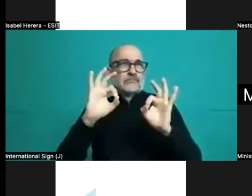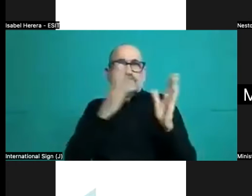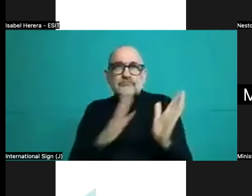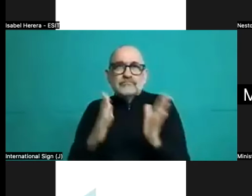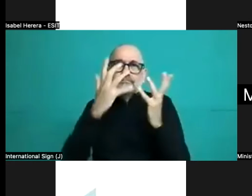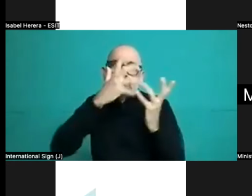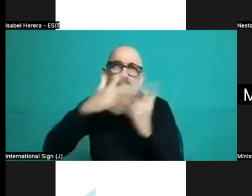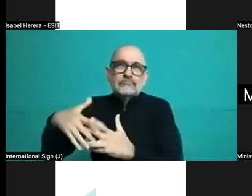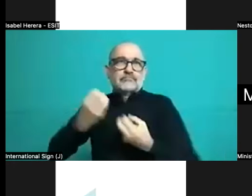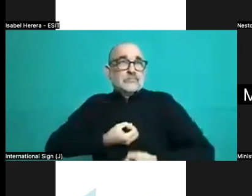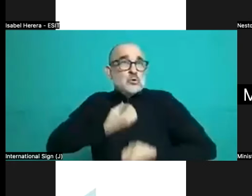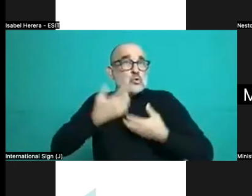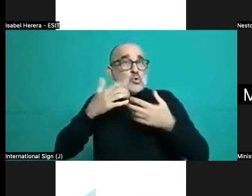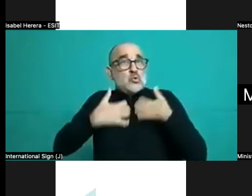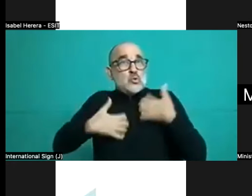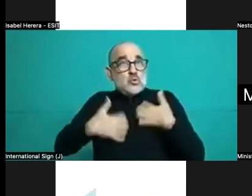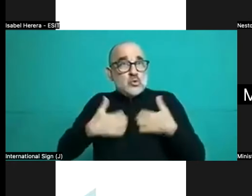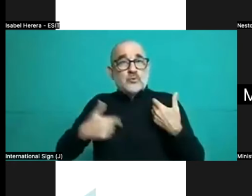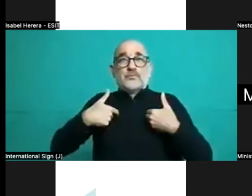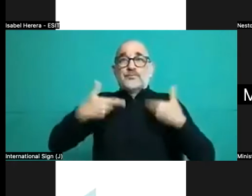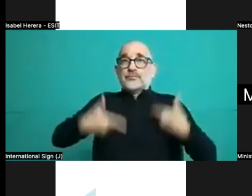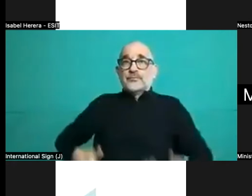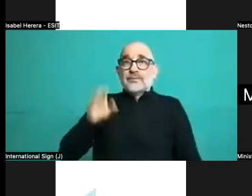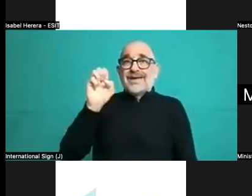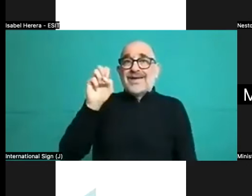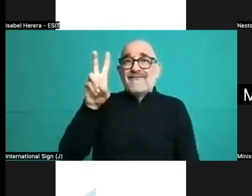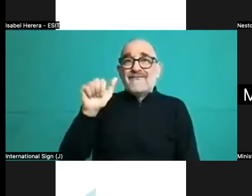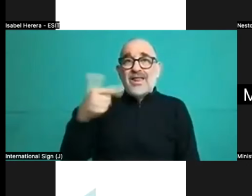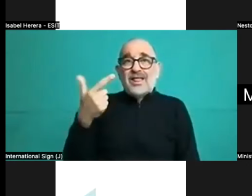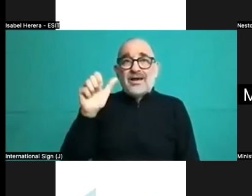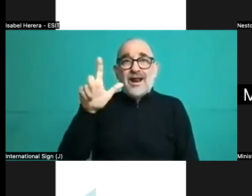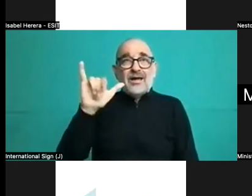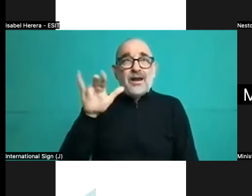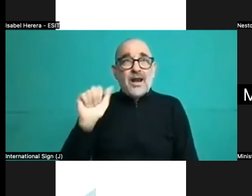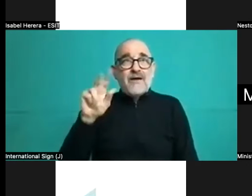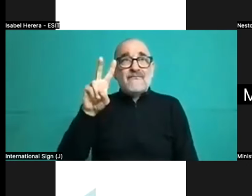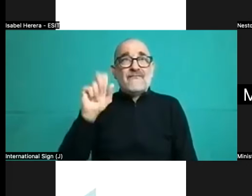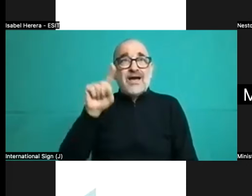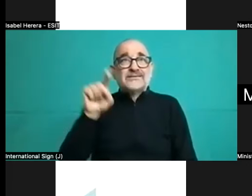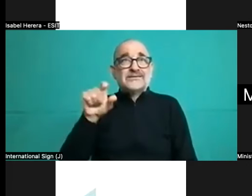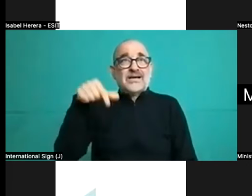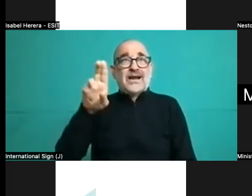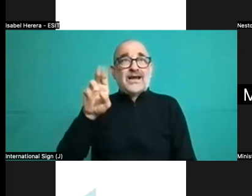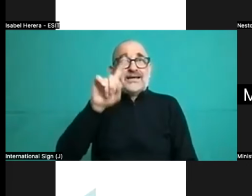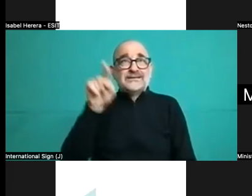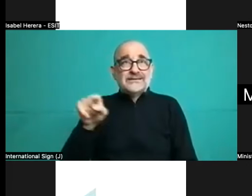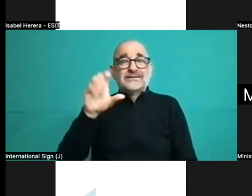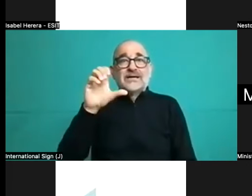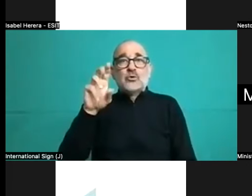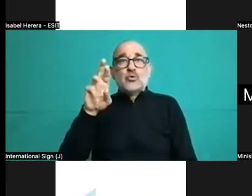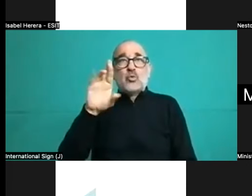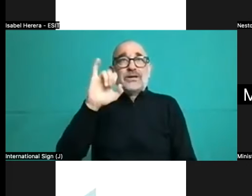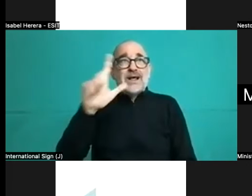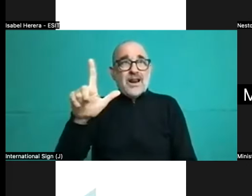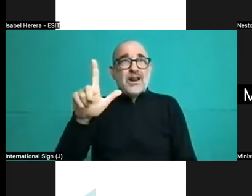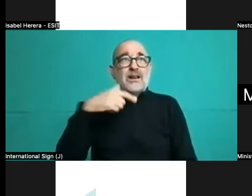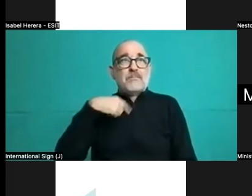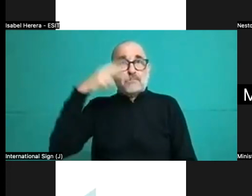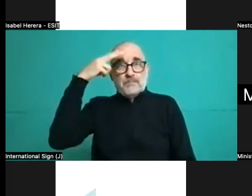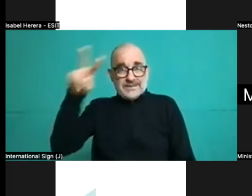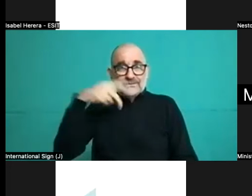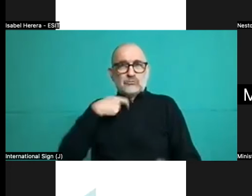réseau panaméricain des patients pour la sécurité des patients. Je suis maire d'Uriel, qui a été victime de